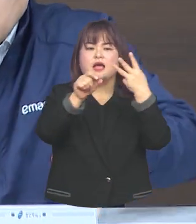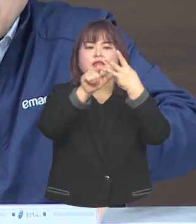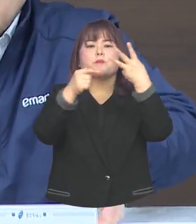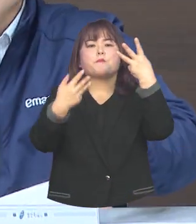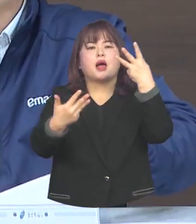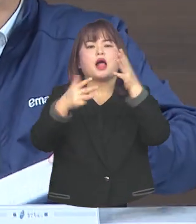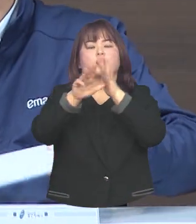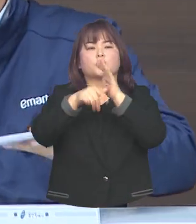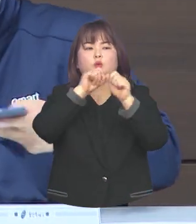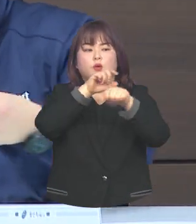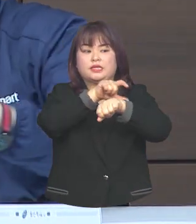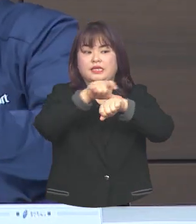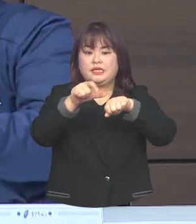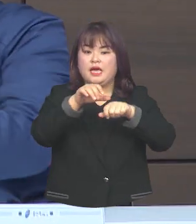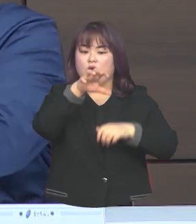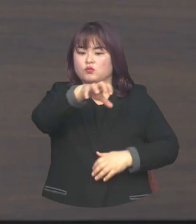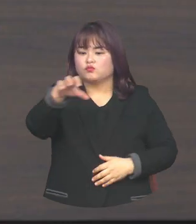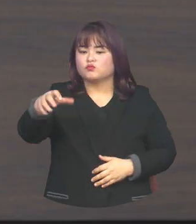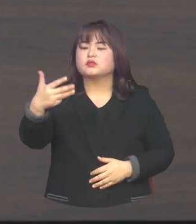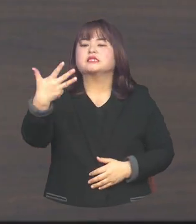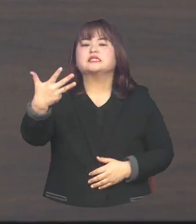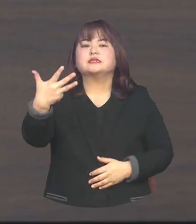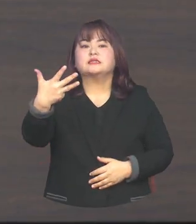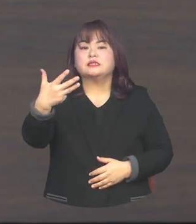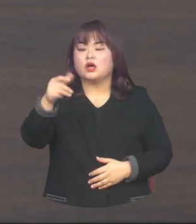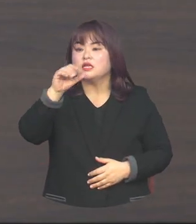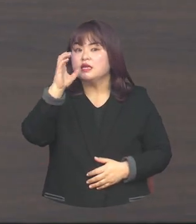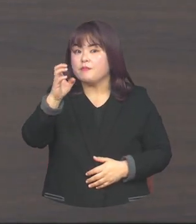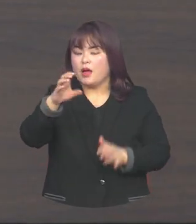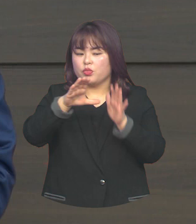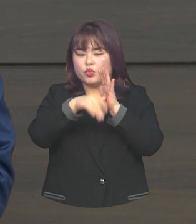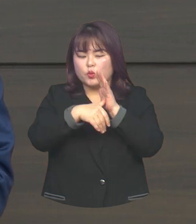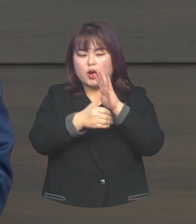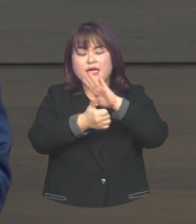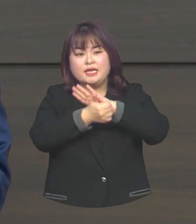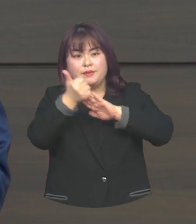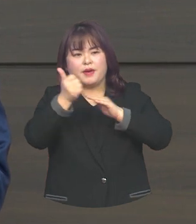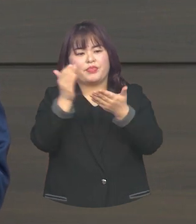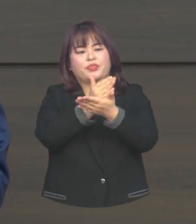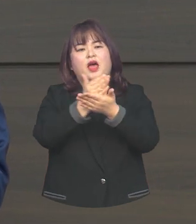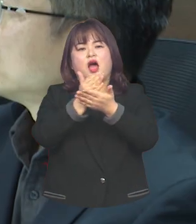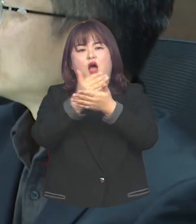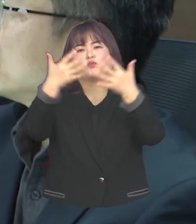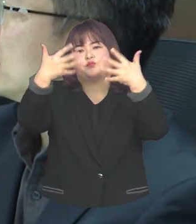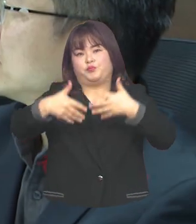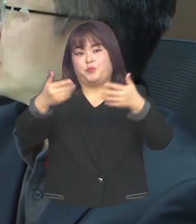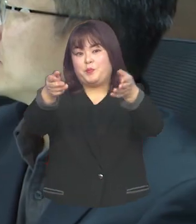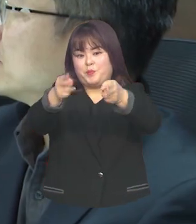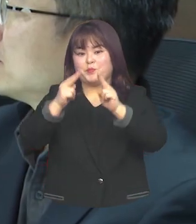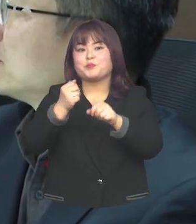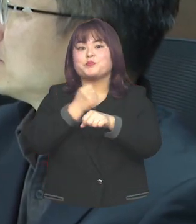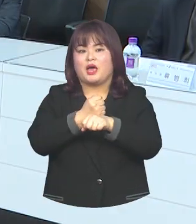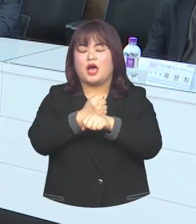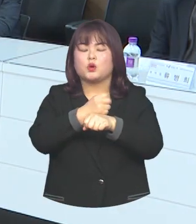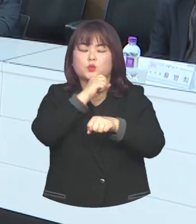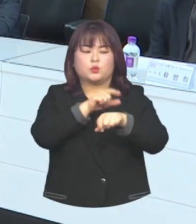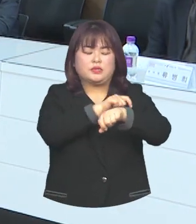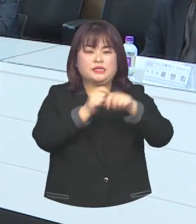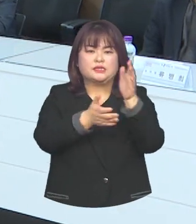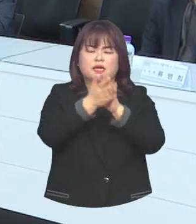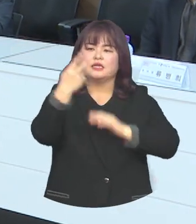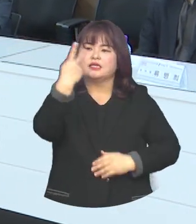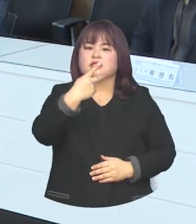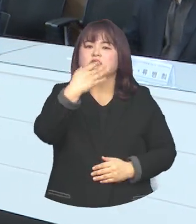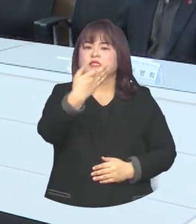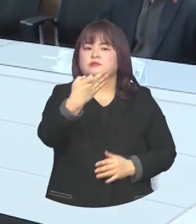용인특례시가 지난 8일 관내 이마트 7개점과 2023년 희망나눔 프로젝트 업무 협약을 체결했습니다. 시는